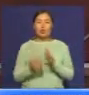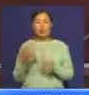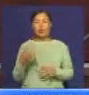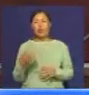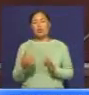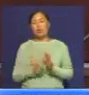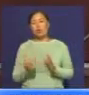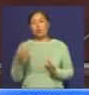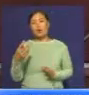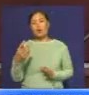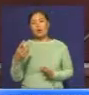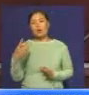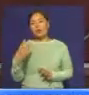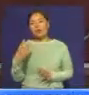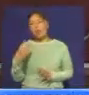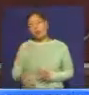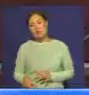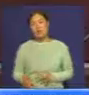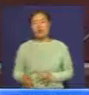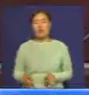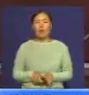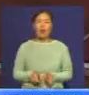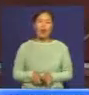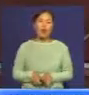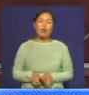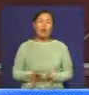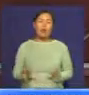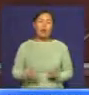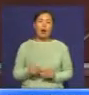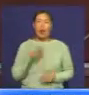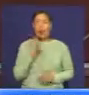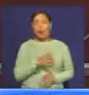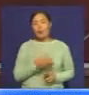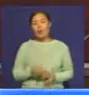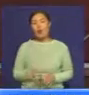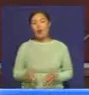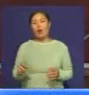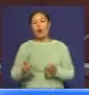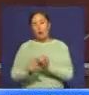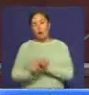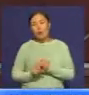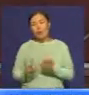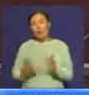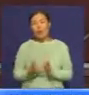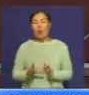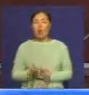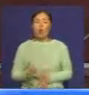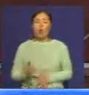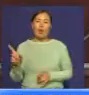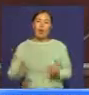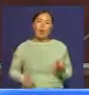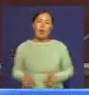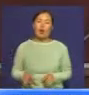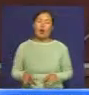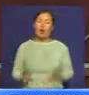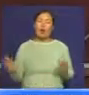нарушений было в общих. Но это часто касается, как уже говорили, и по этим по проводкам электричества, и по